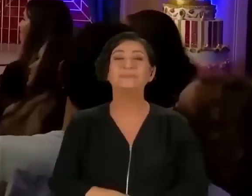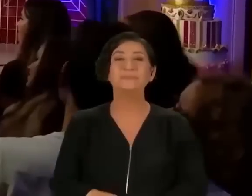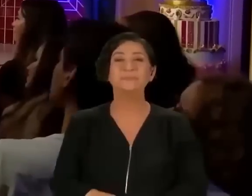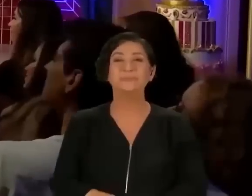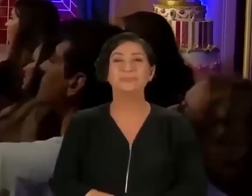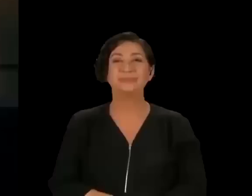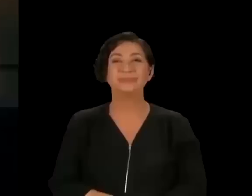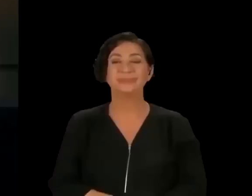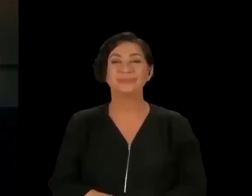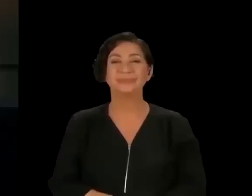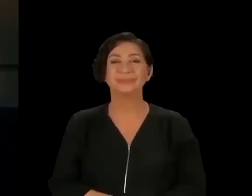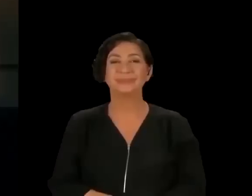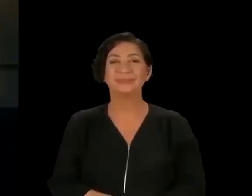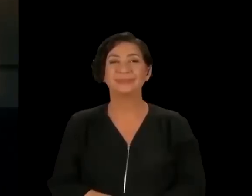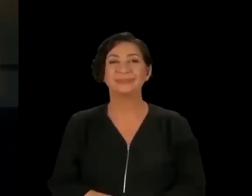lütfen.